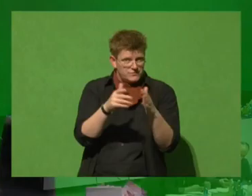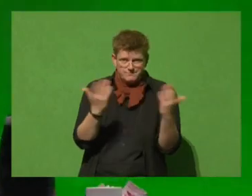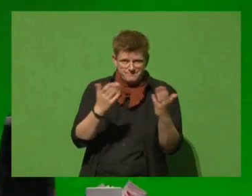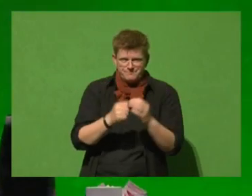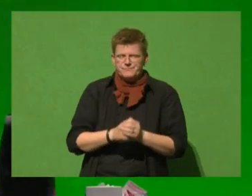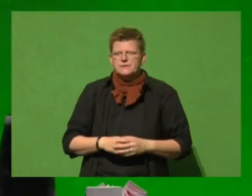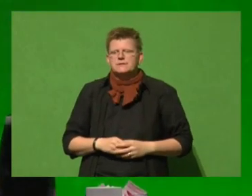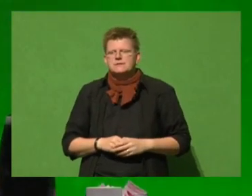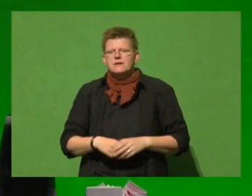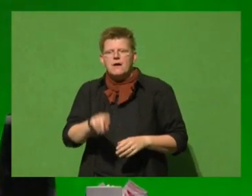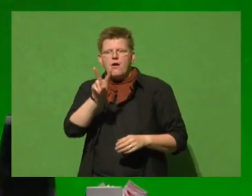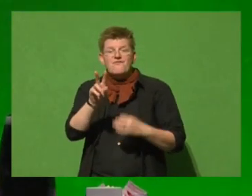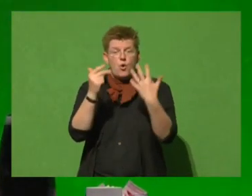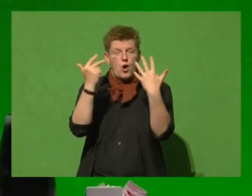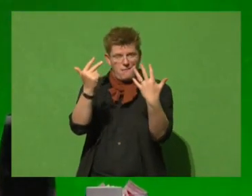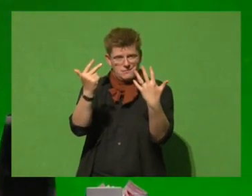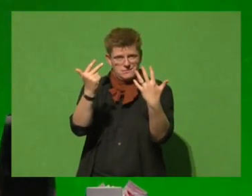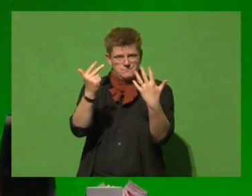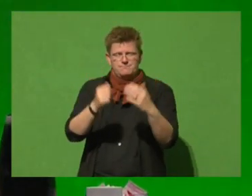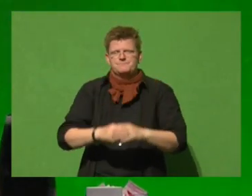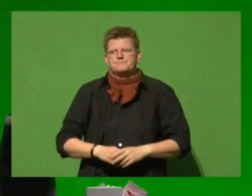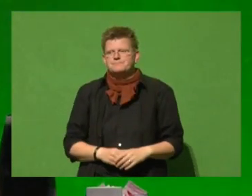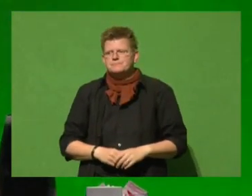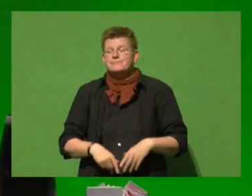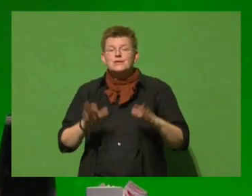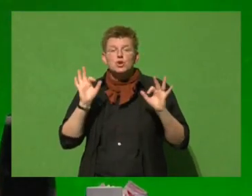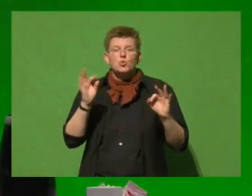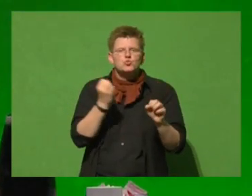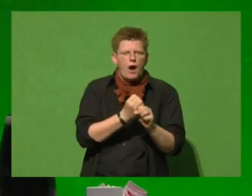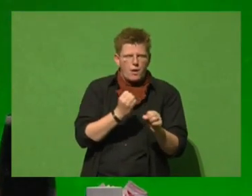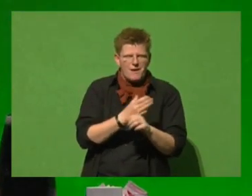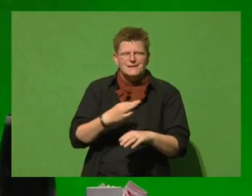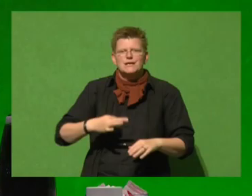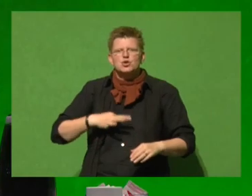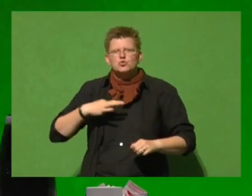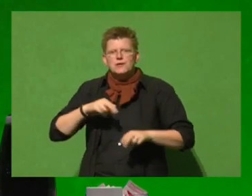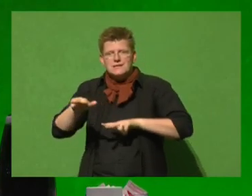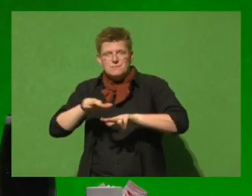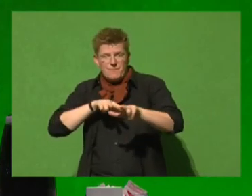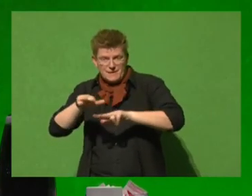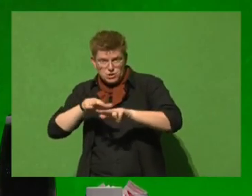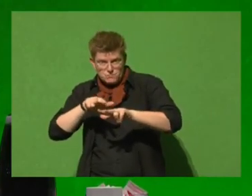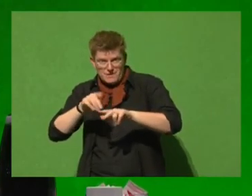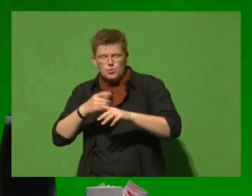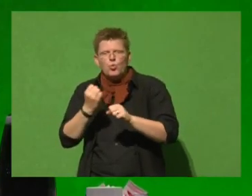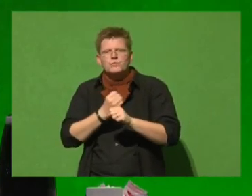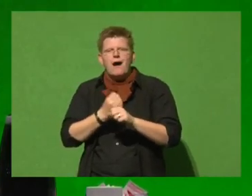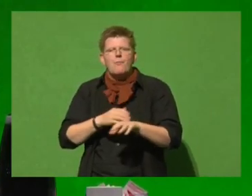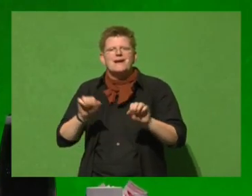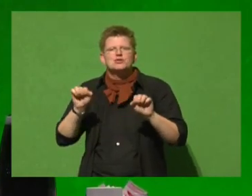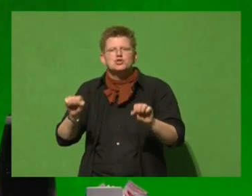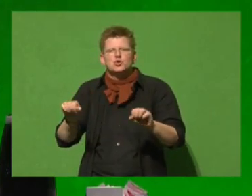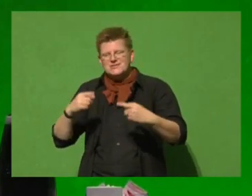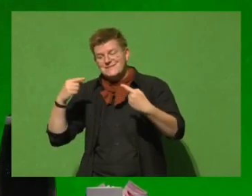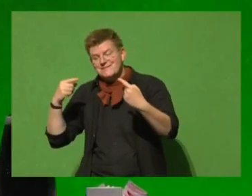der unter V8 genannte Antrag Gute Arbeit, Gesundheitsmanagement und Arbeitsschutz gegen Stress unterstützen. Antragsteller ist